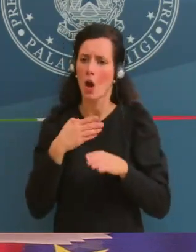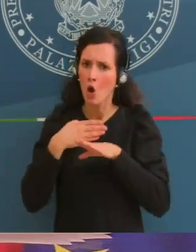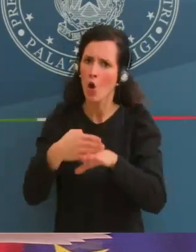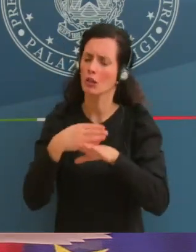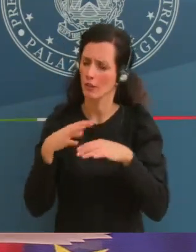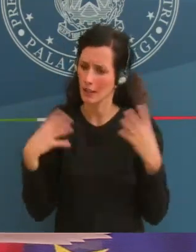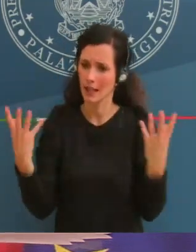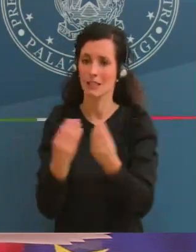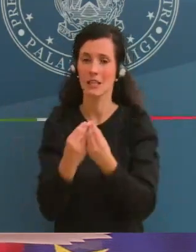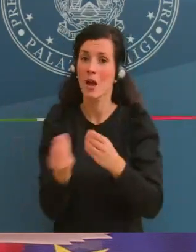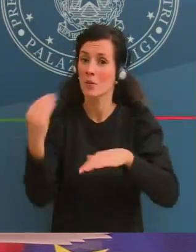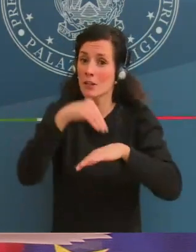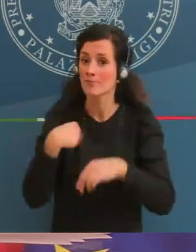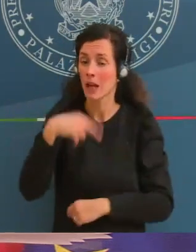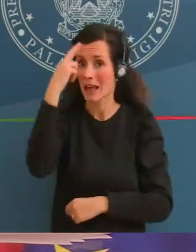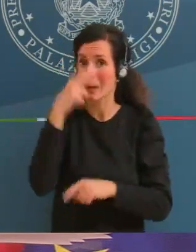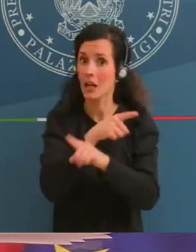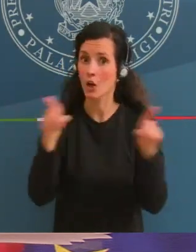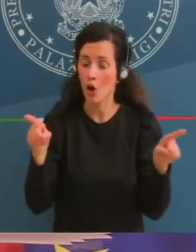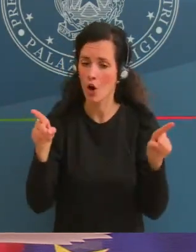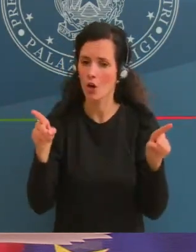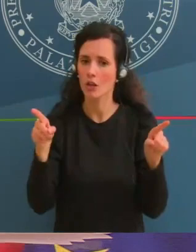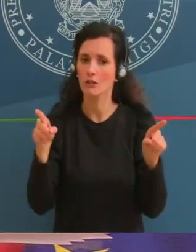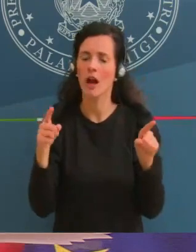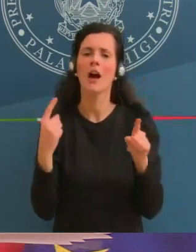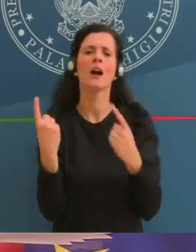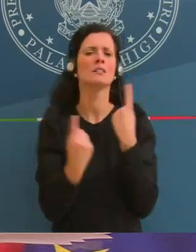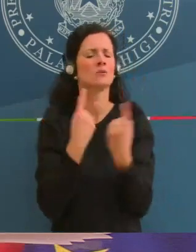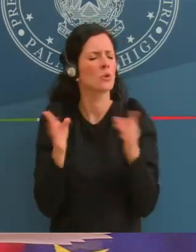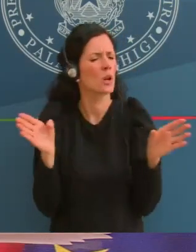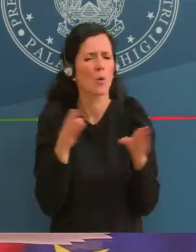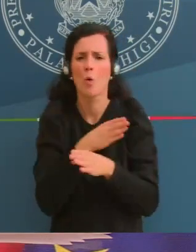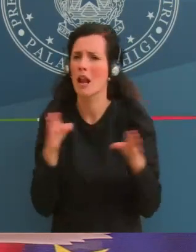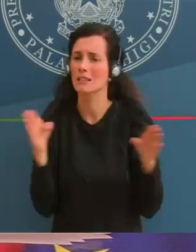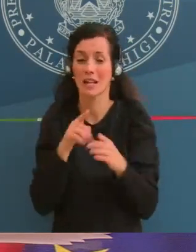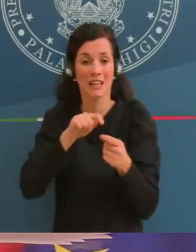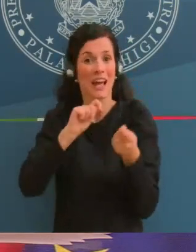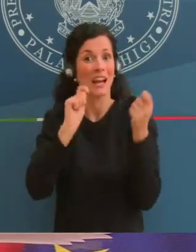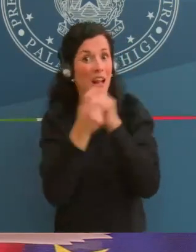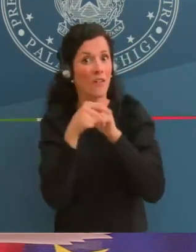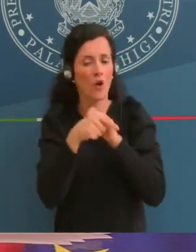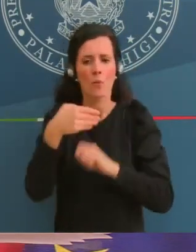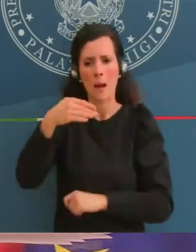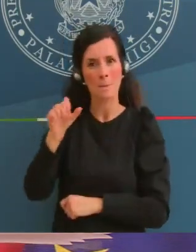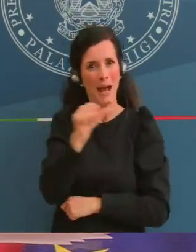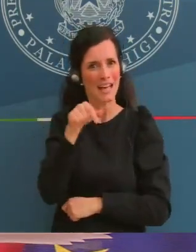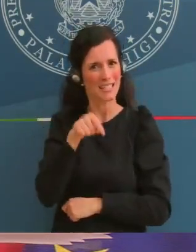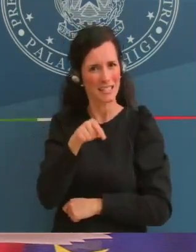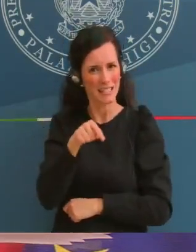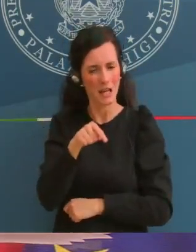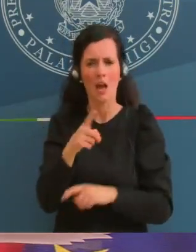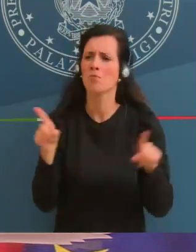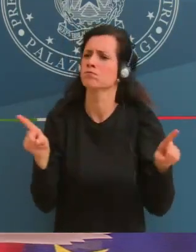così come anche eventualmente eventualmente l'attivazione o meno sono tutte decisioni che passeranno